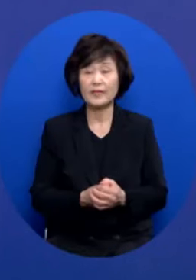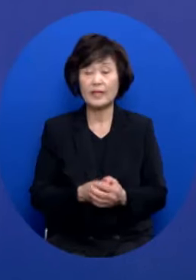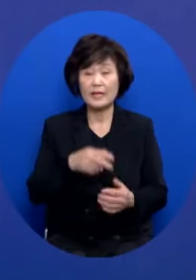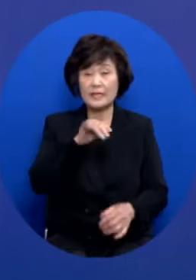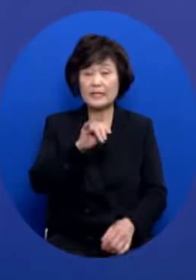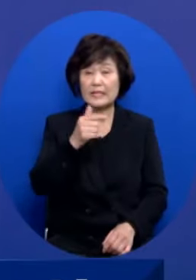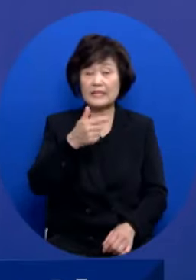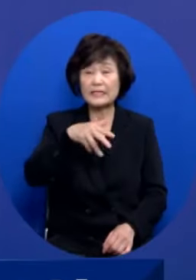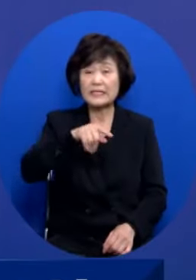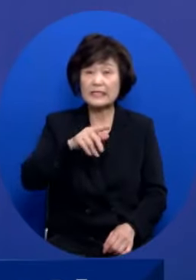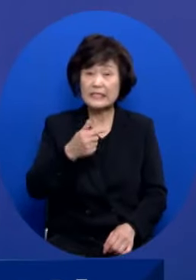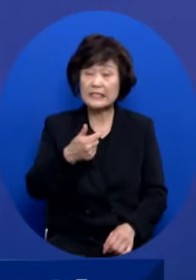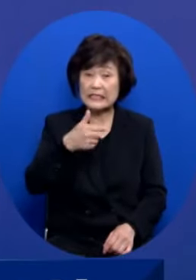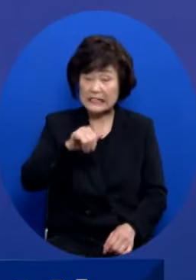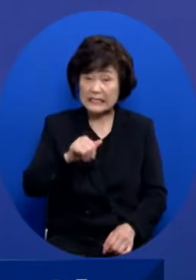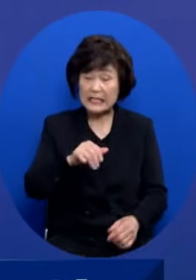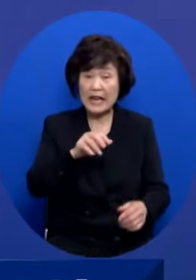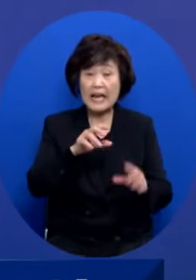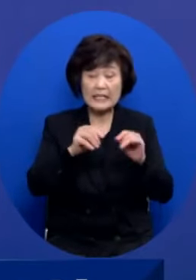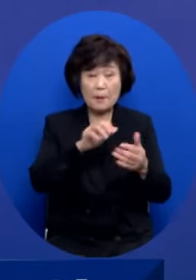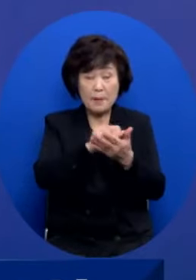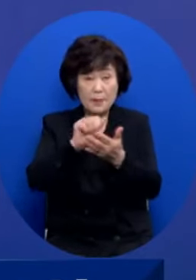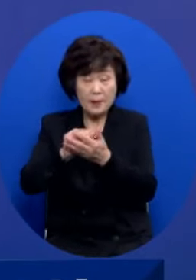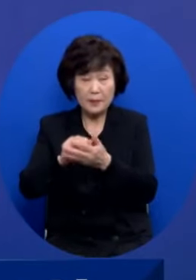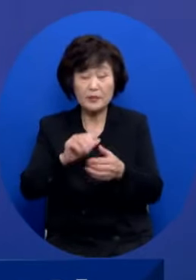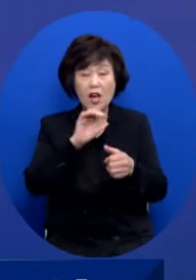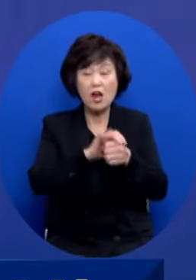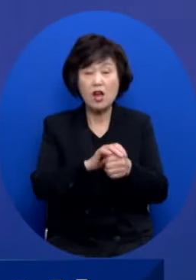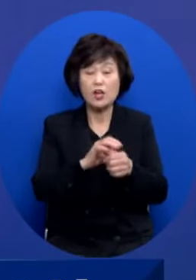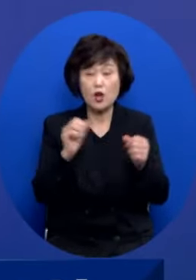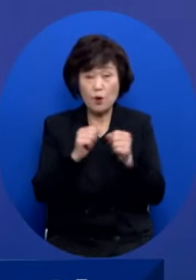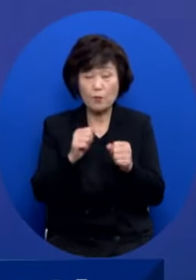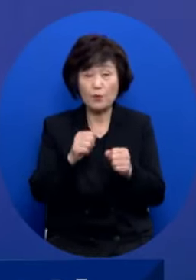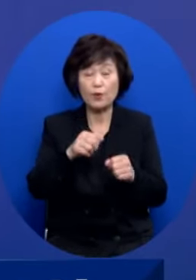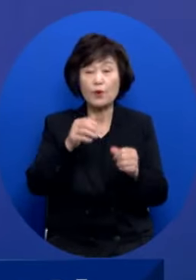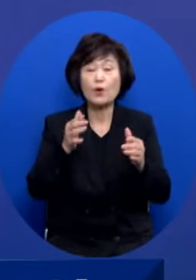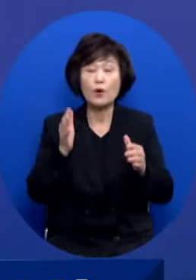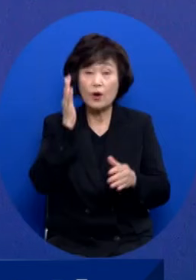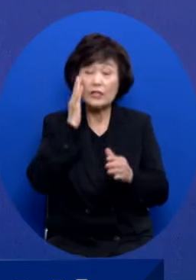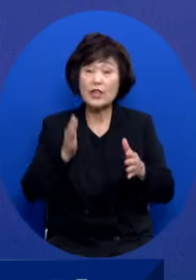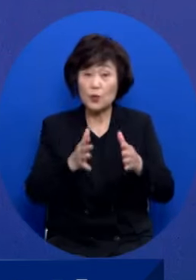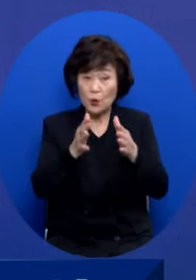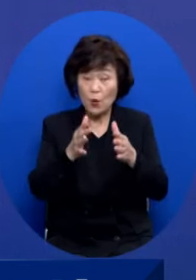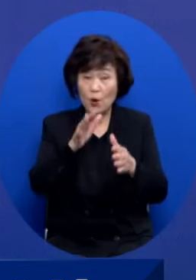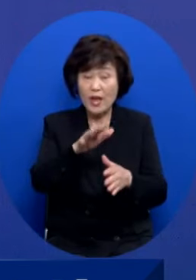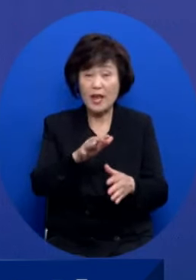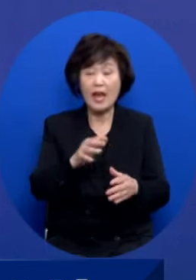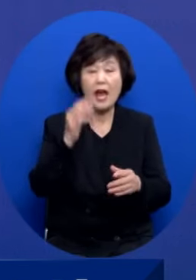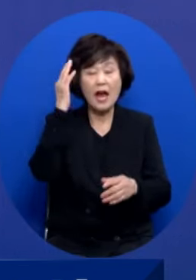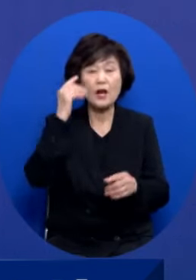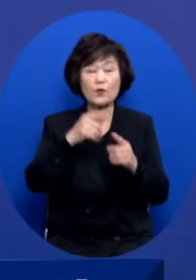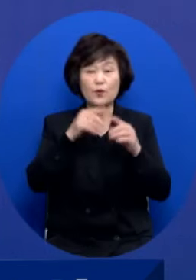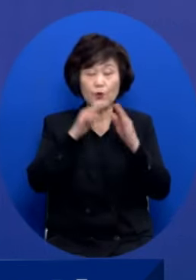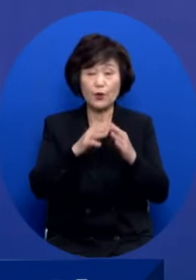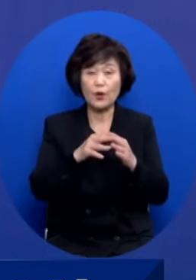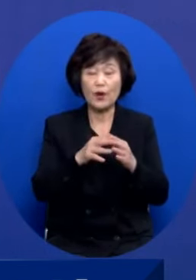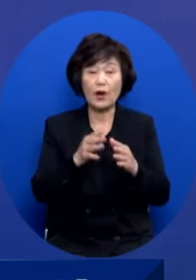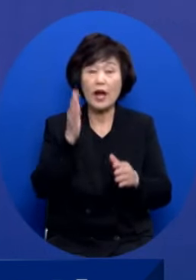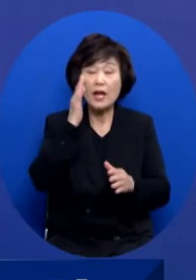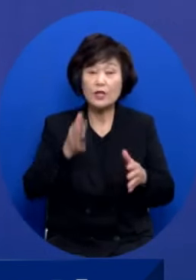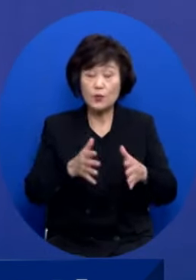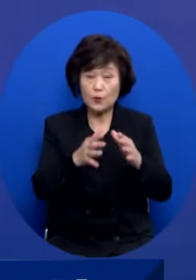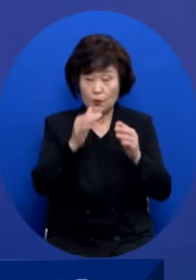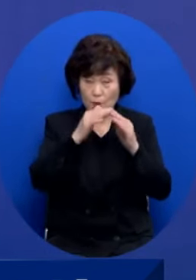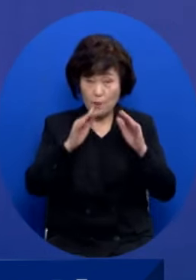신천지가 성지와 작업을 하고 있는 경북 청도 그러자 한국 교회가 청도 현리 마을의 2단 예방 센터를 세운다는 계획을